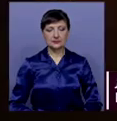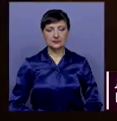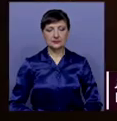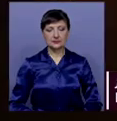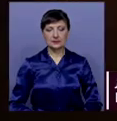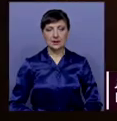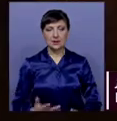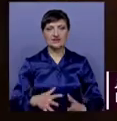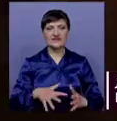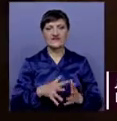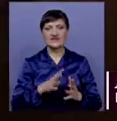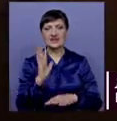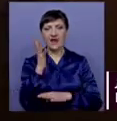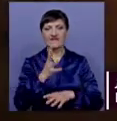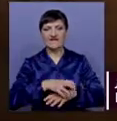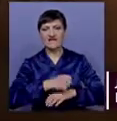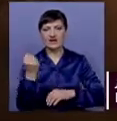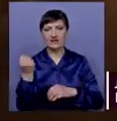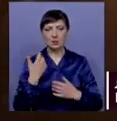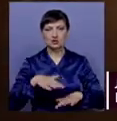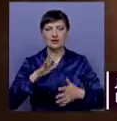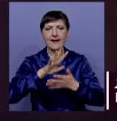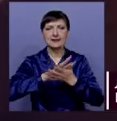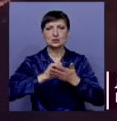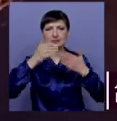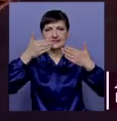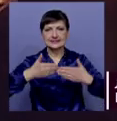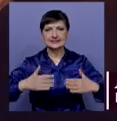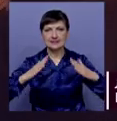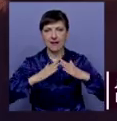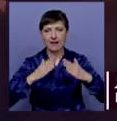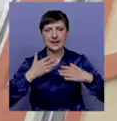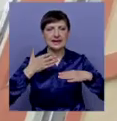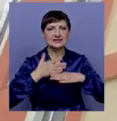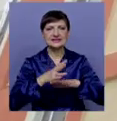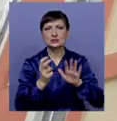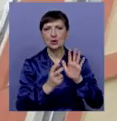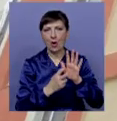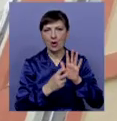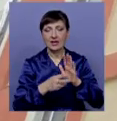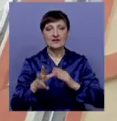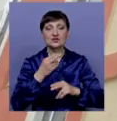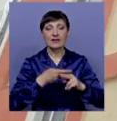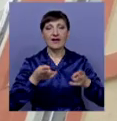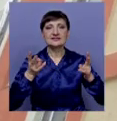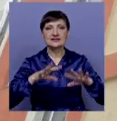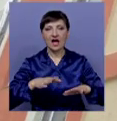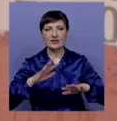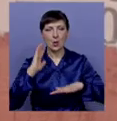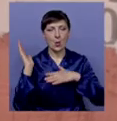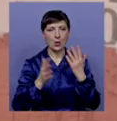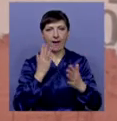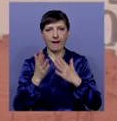вырванные с корнем деревья разрушенная облицовка зданий разбитые витрины и окна все это после себя оставил пронесшегося